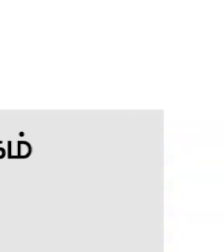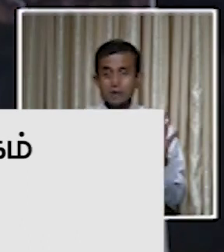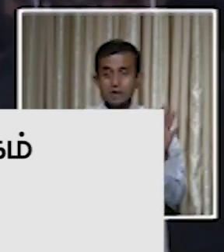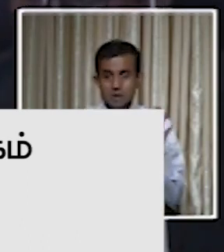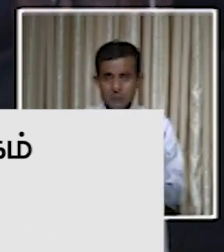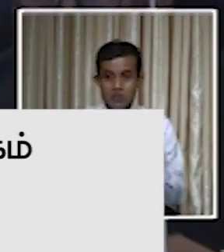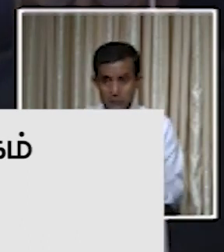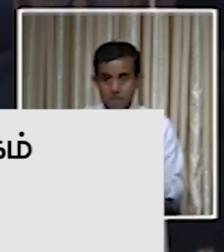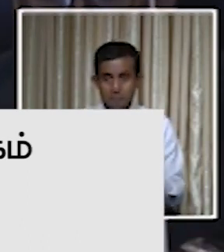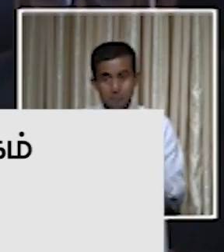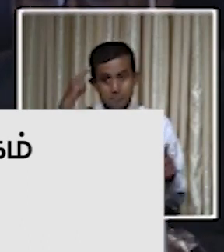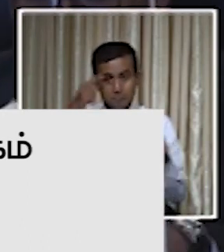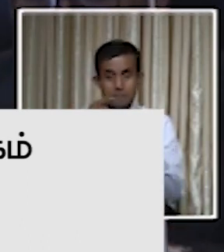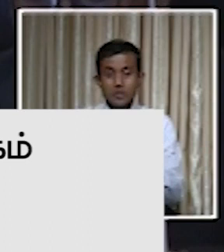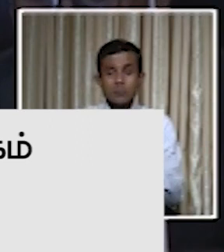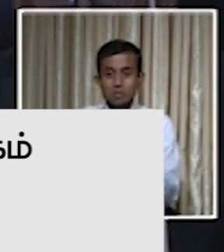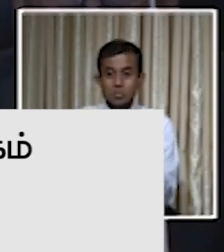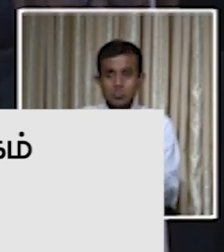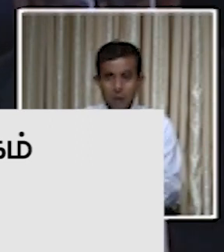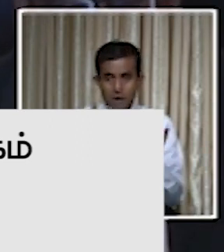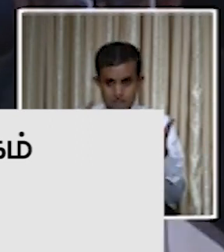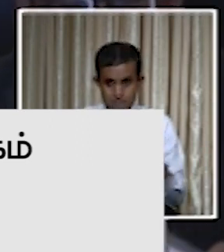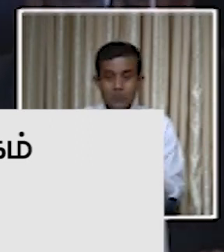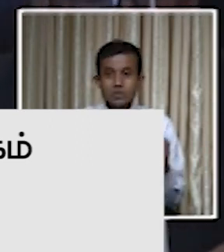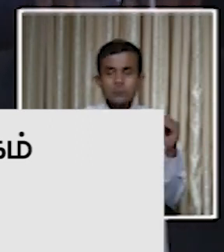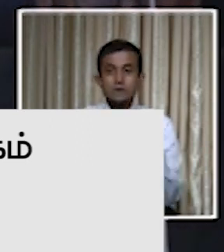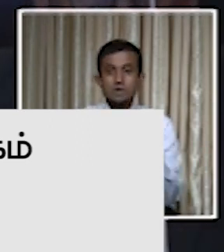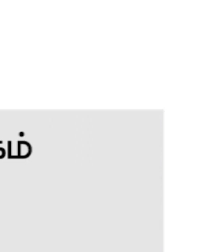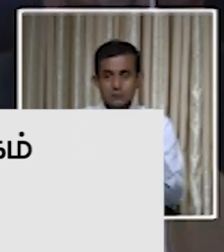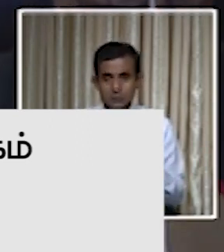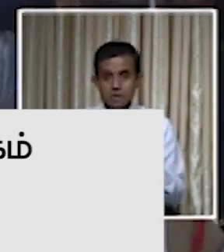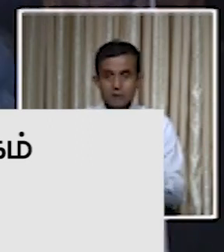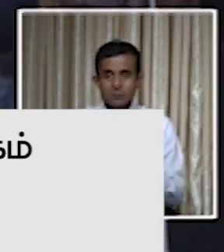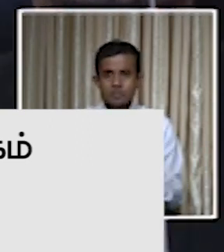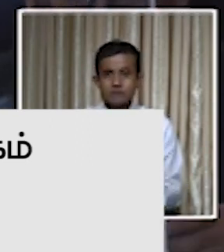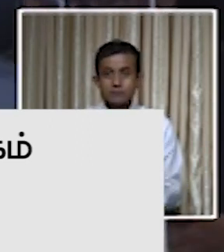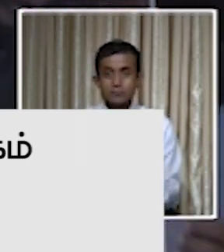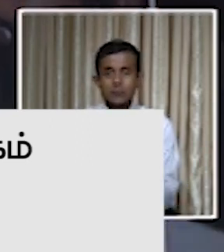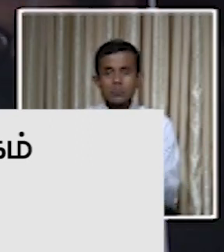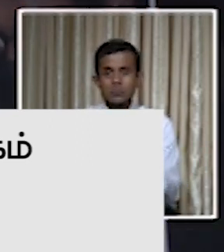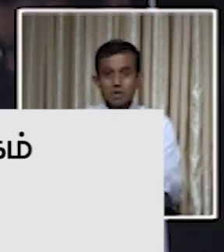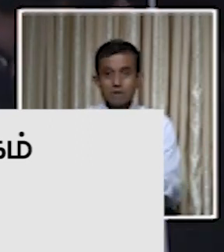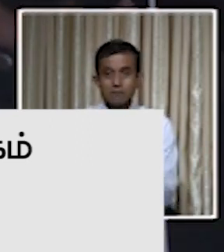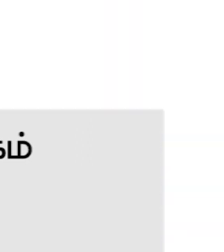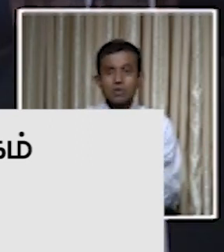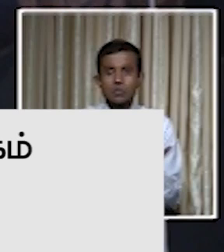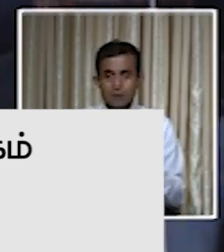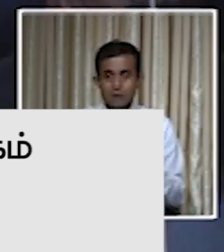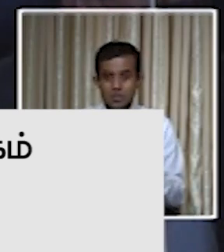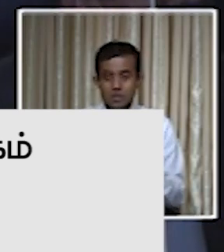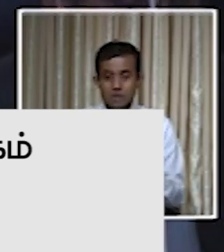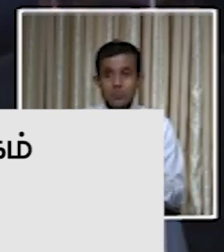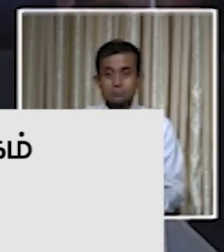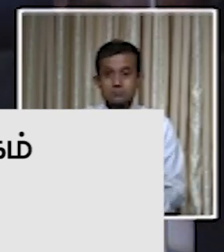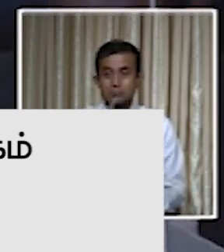மத்தித்துமா மே பிலிமந்த பூர்ண பரீட்சணையாக கொட்ட யுக்தி இட்டு கிரியமட்ட தண்டமாத் மதியாத்வி கிரியா கிரியம பிலிமந்த அப்பி